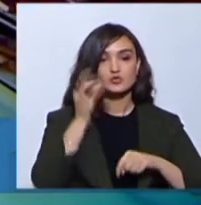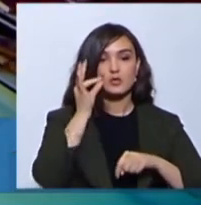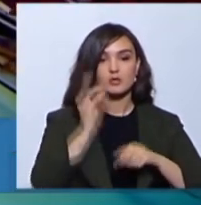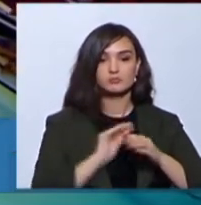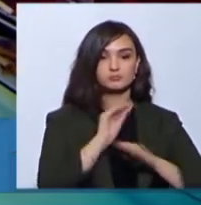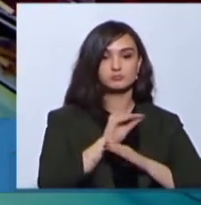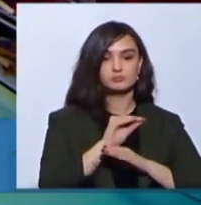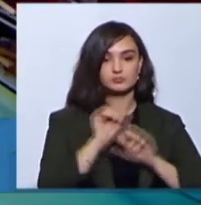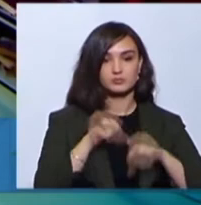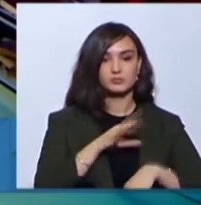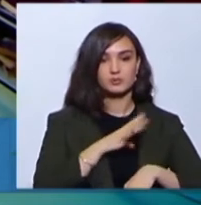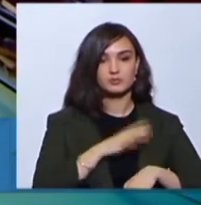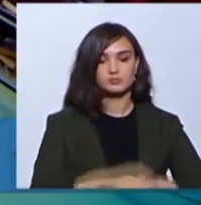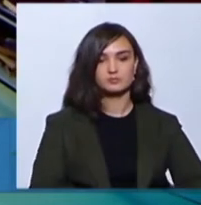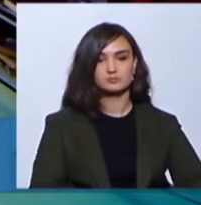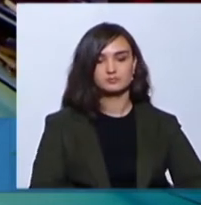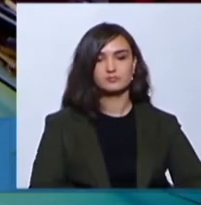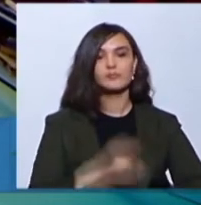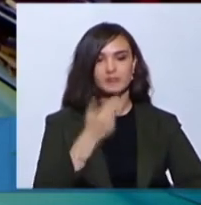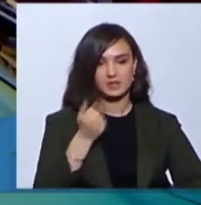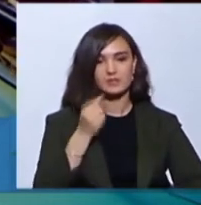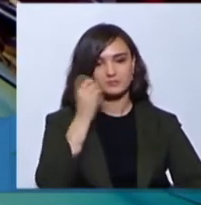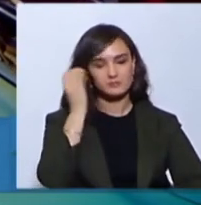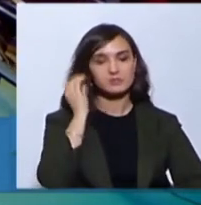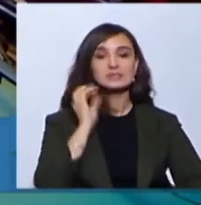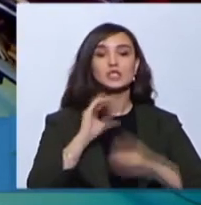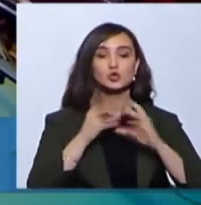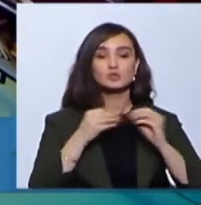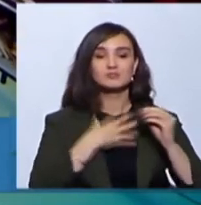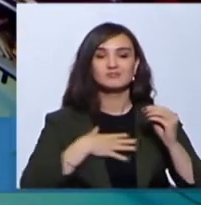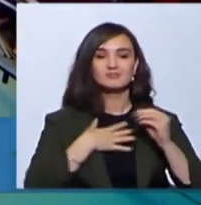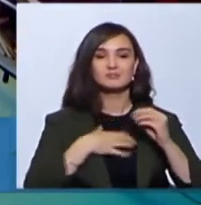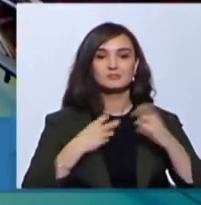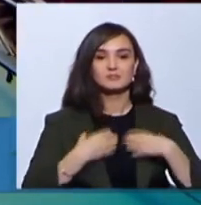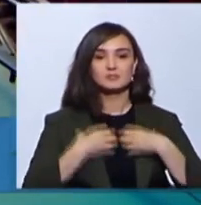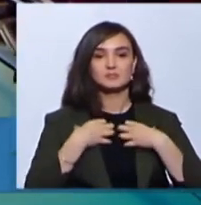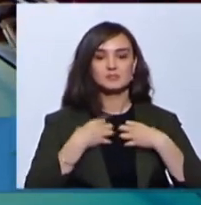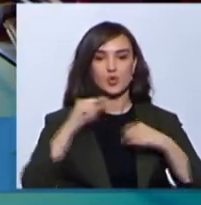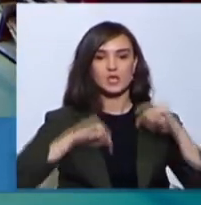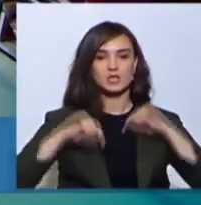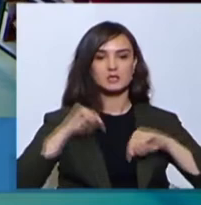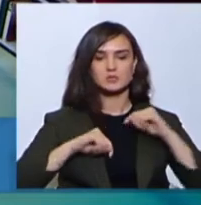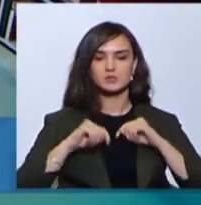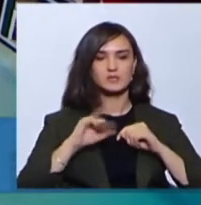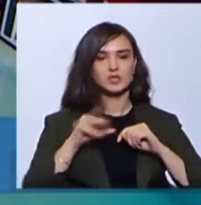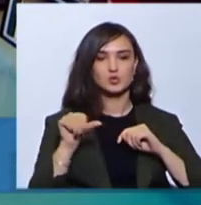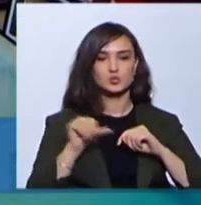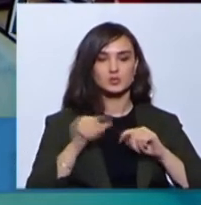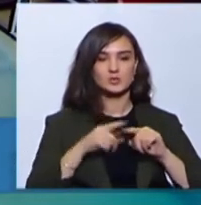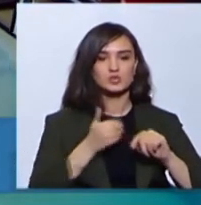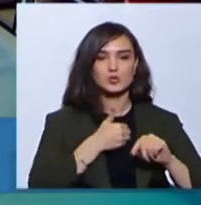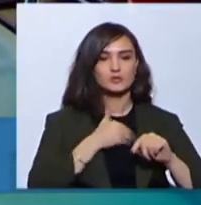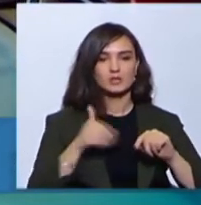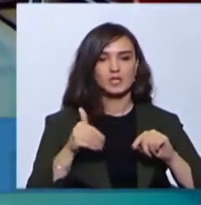დიაბეტს წონასწორობიდან გამოიყვანს. იცით რა არის სტრესი ზოგადად ორგანიზმისთვის? რა თქმა უნდა, ყველა სისტემისთვის ძალიან არასასურველი მოვლენაა